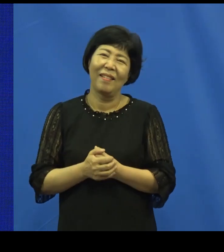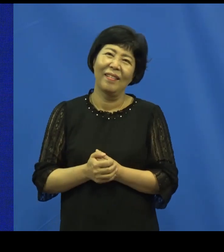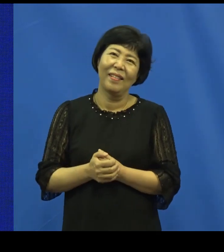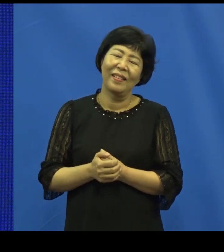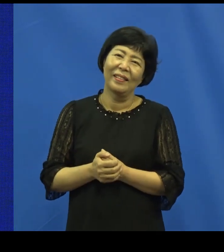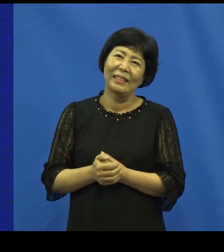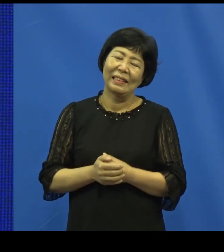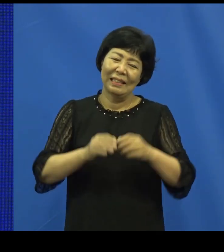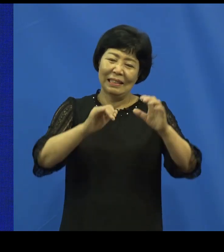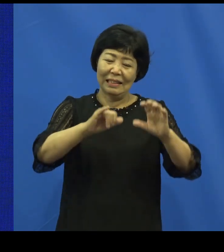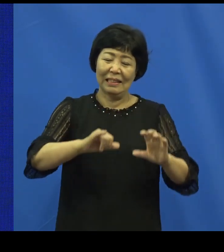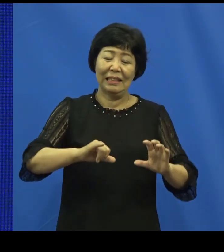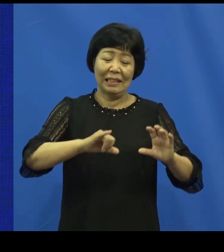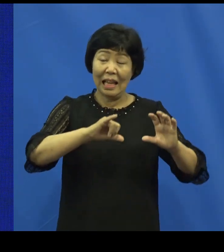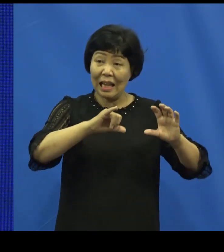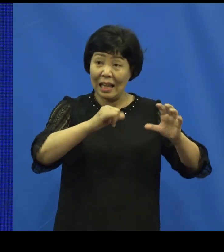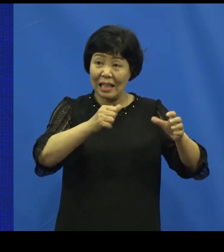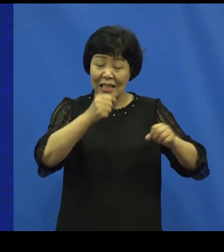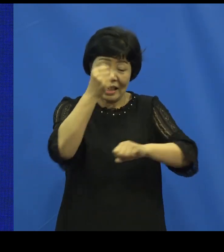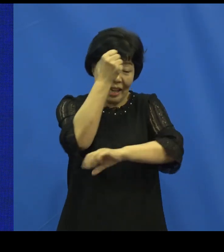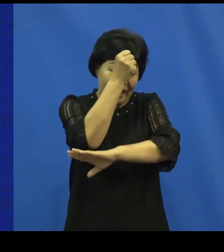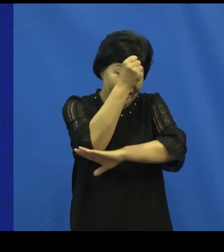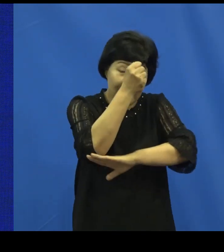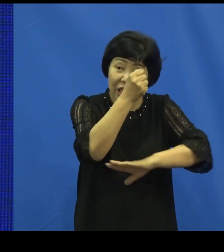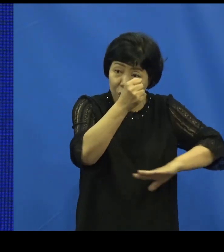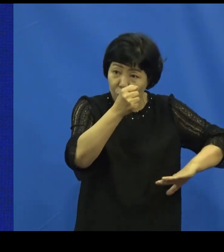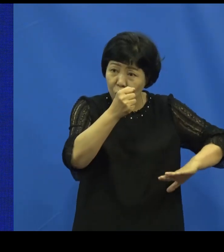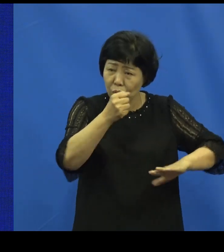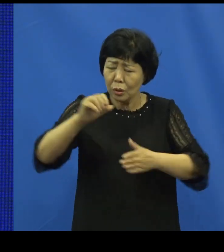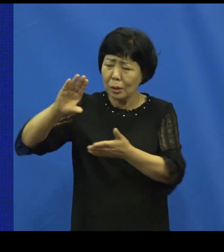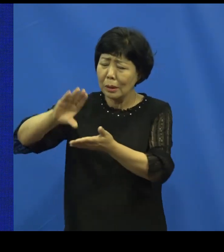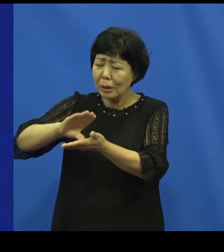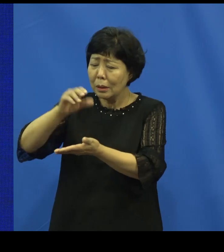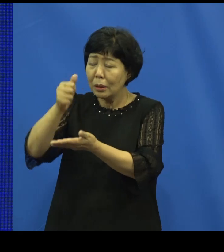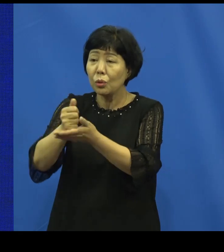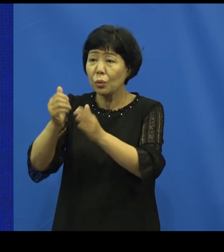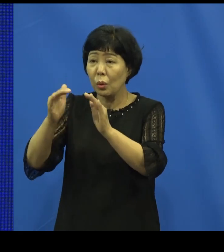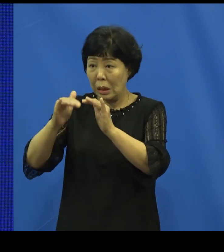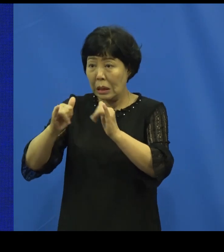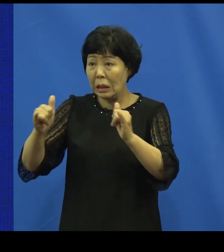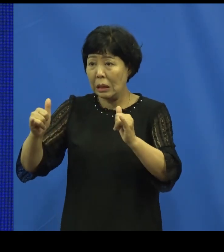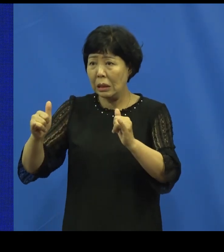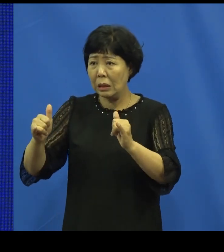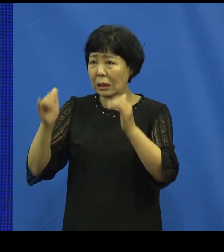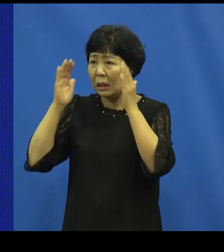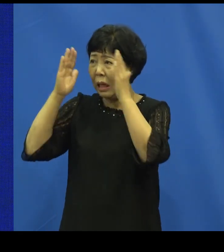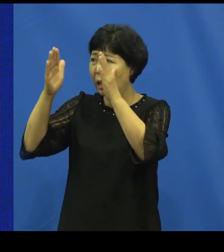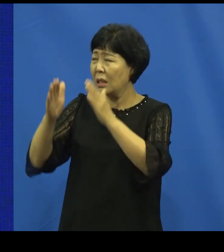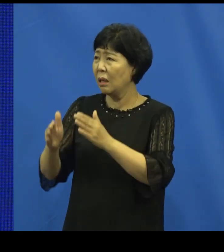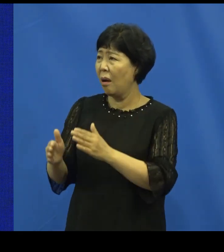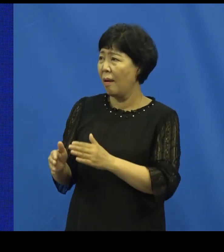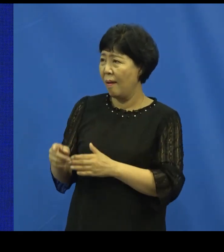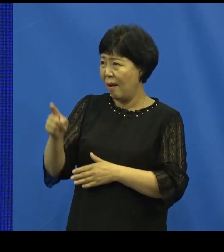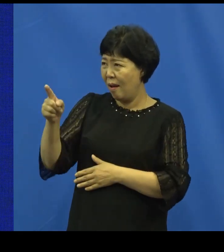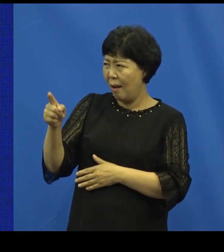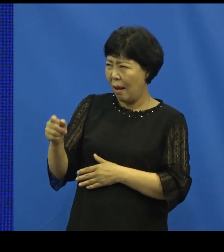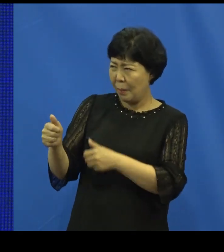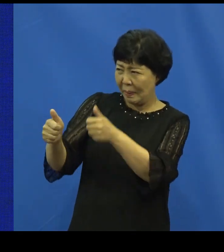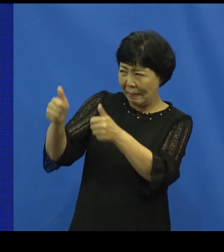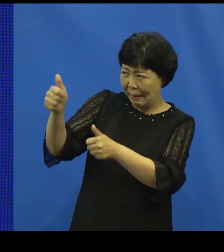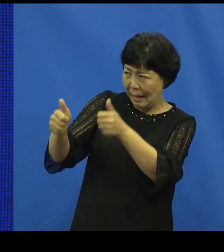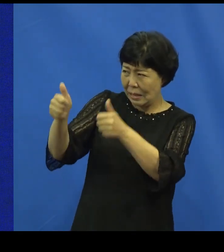여러분, 우리는 세상에서 엄격한 기준을 가지고 그리스도인이라고 하는 것을 테스트 받아야 됩니다. 그때 두려워해서는 안 돼요.